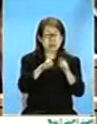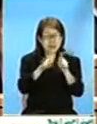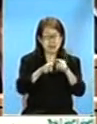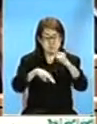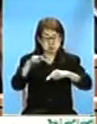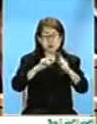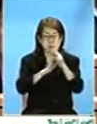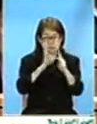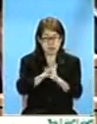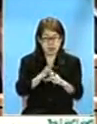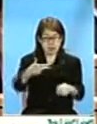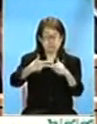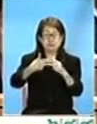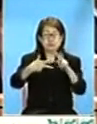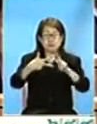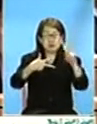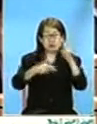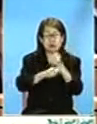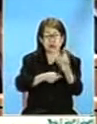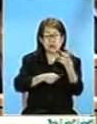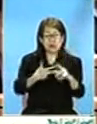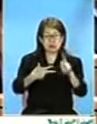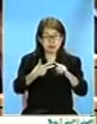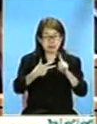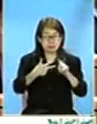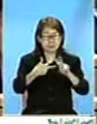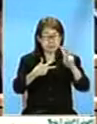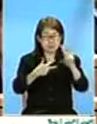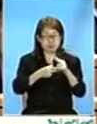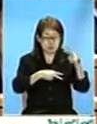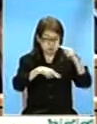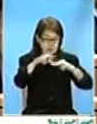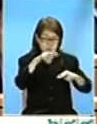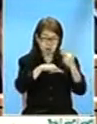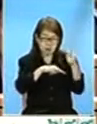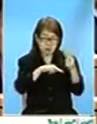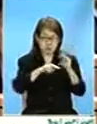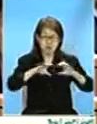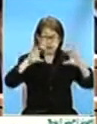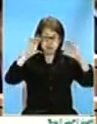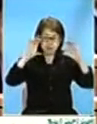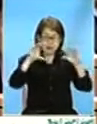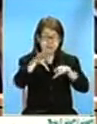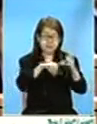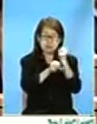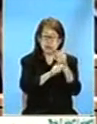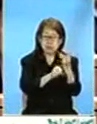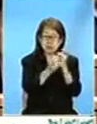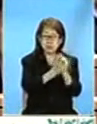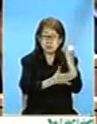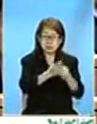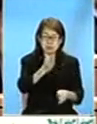แต่อีกอำนาจหน้าที่หนึ่งครับท่านประธานก็คือควบคุมและบริหารราชการแผ่นดินนั่นหน้าที่ข้อที่